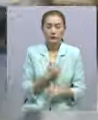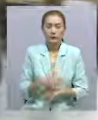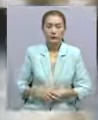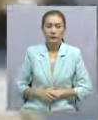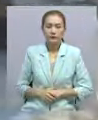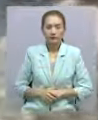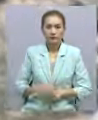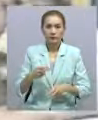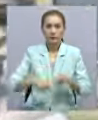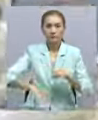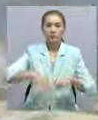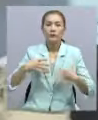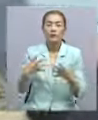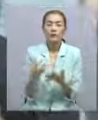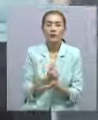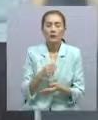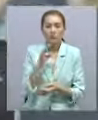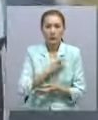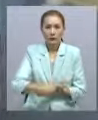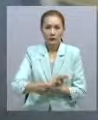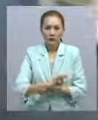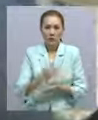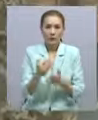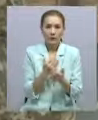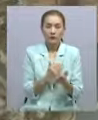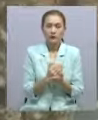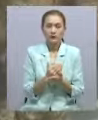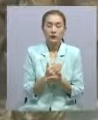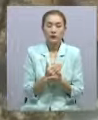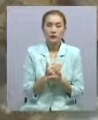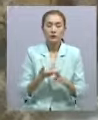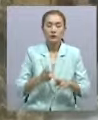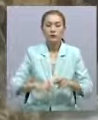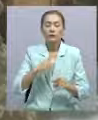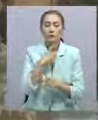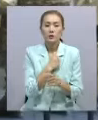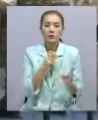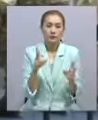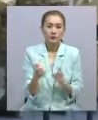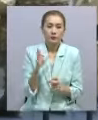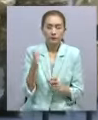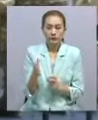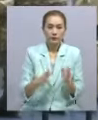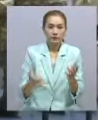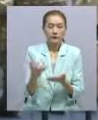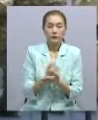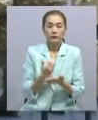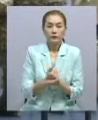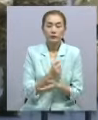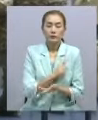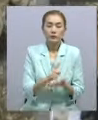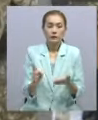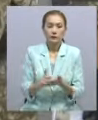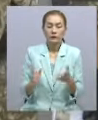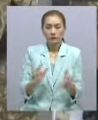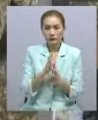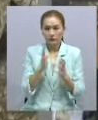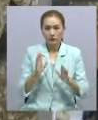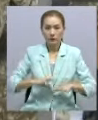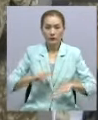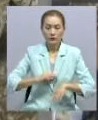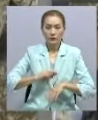По окончании учений успешно освоившим программу присваивается очередное воинское звание. Во время сборов на военнообязанном сохраняются место